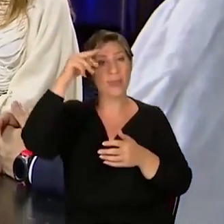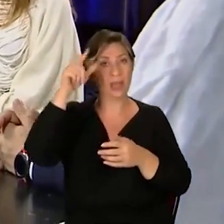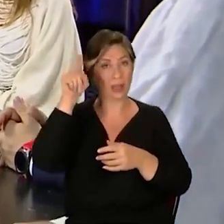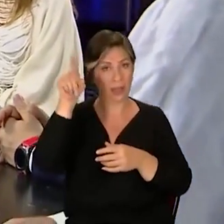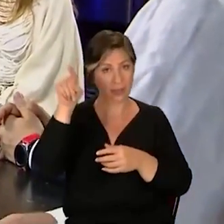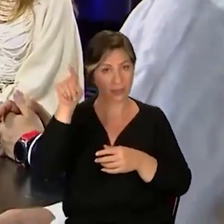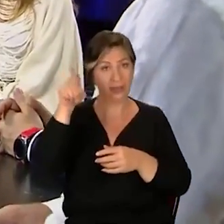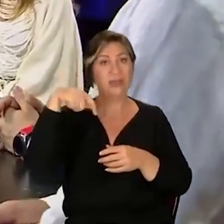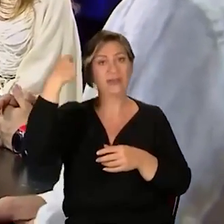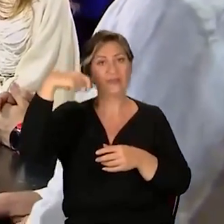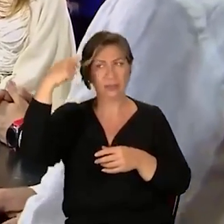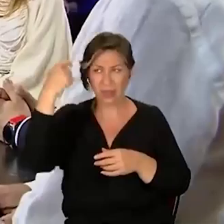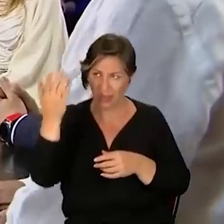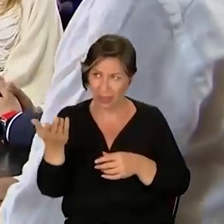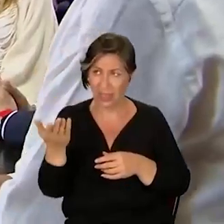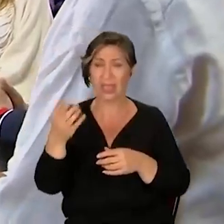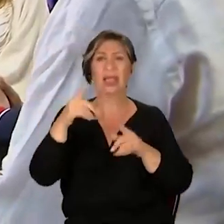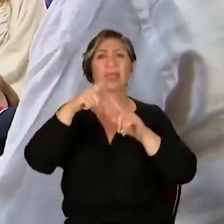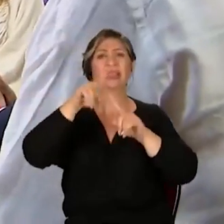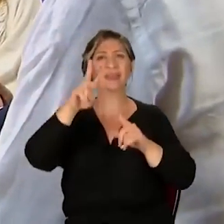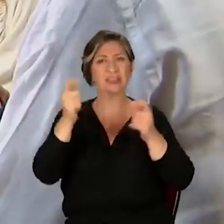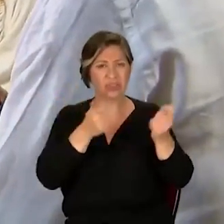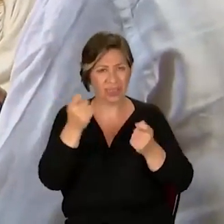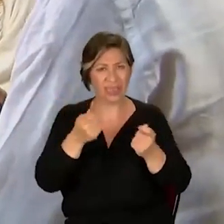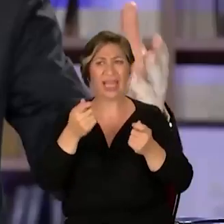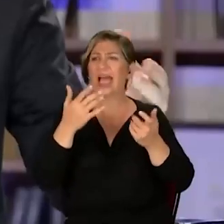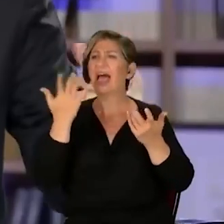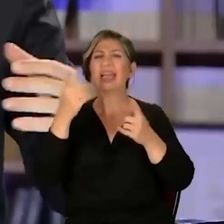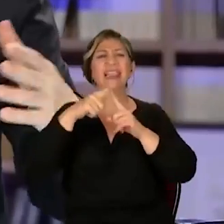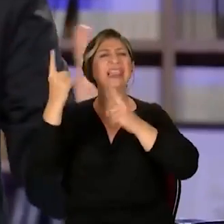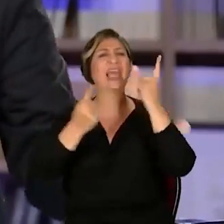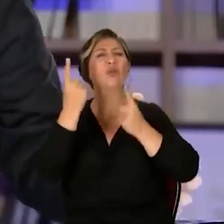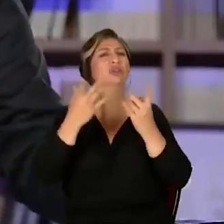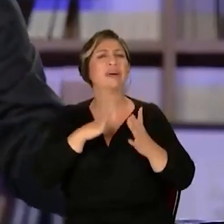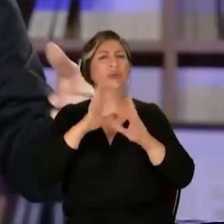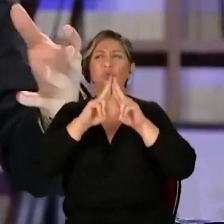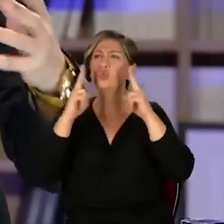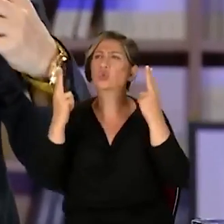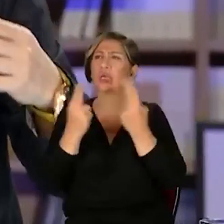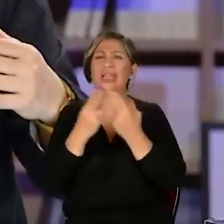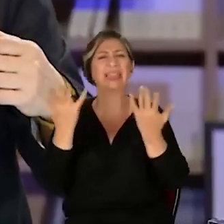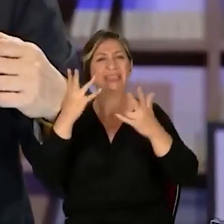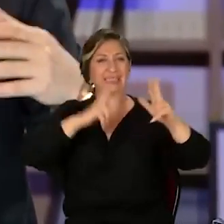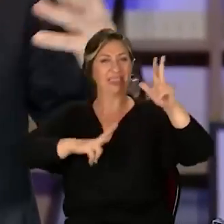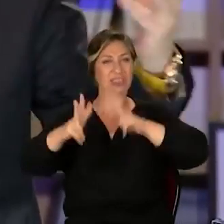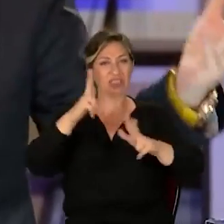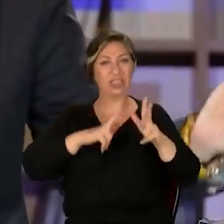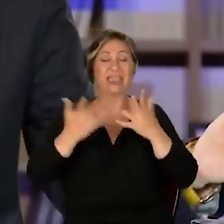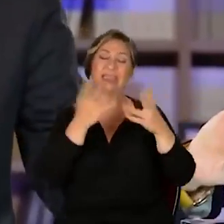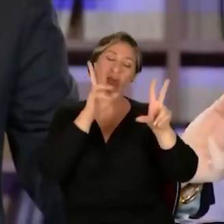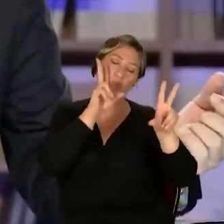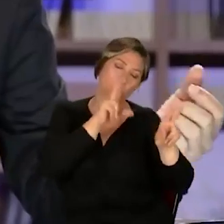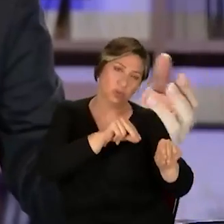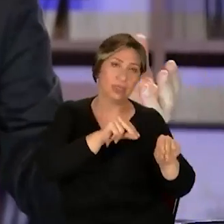Amerikalılar filmleriyle, televizyon işleriyle hangi teknoloji varsa bütün dünyayı nasıl giyinileceğini, nasıl